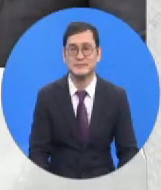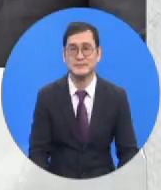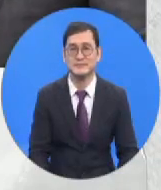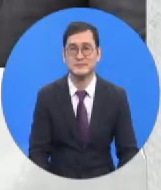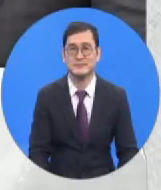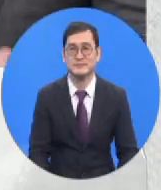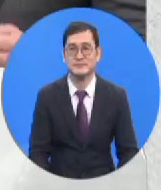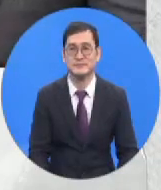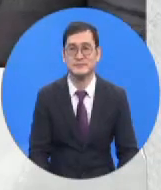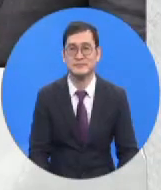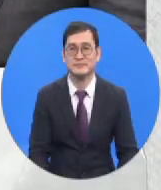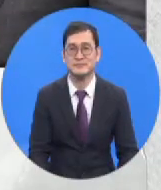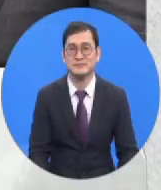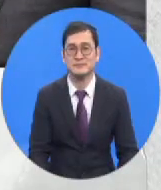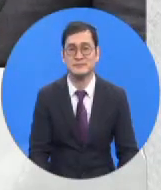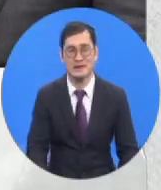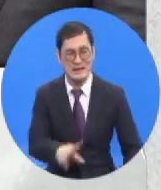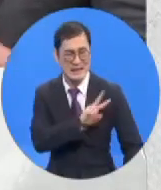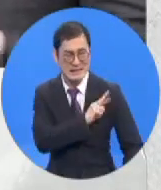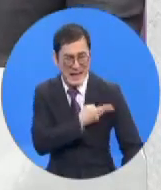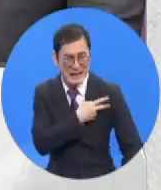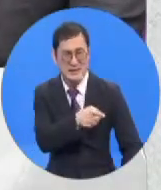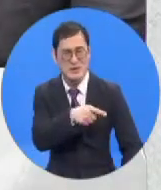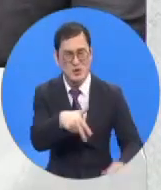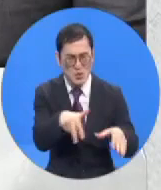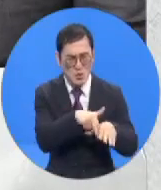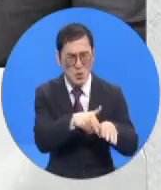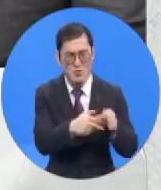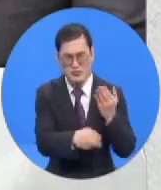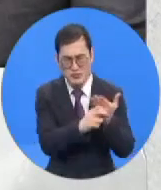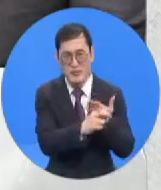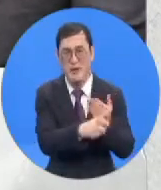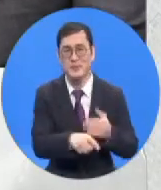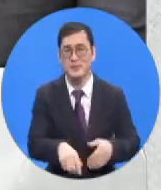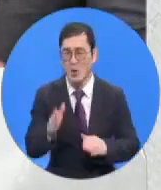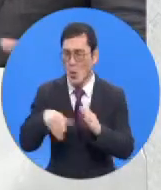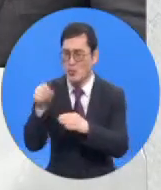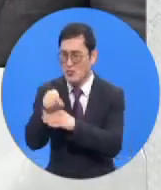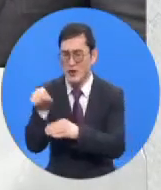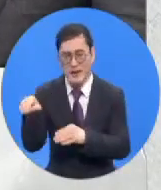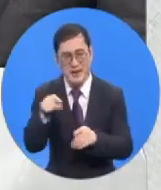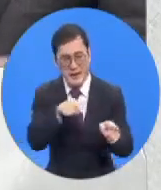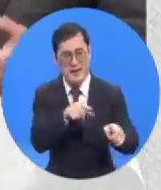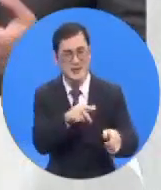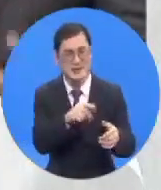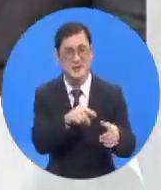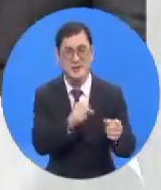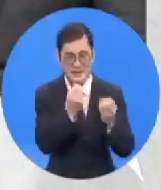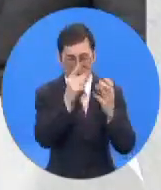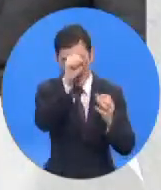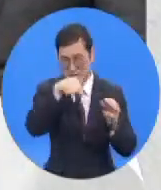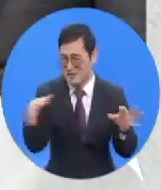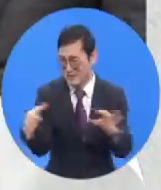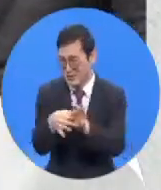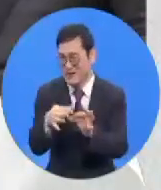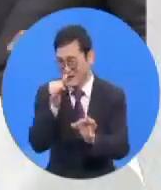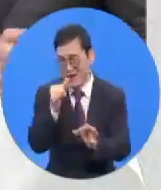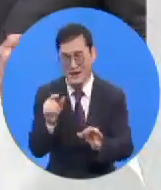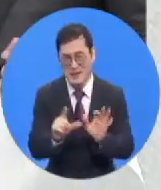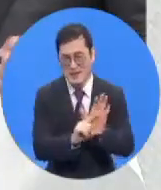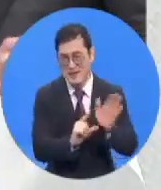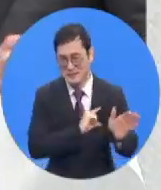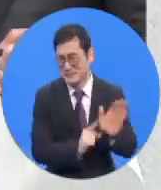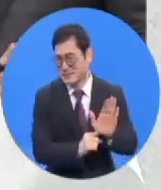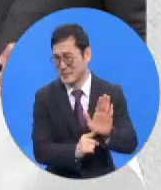실은. 그 부분이 막 이렇게 부각이 되고 뭐 공무원 중에도 신천지 뭐 신도가 있니 뭐 어디 있니 뭐 이런 것들이 이제 노출이 되고 그 사람들이